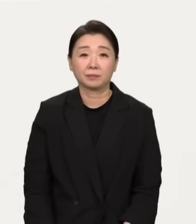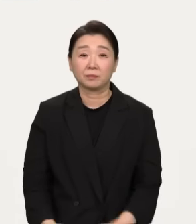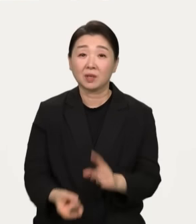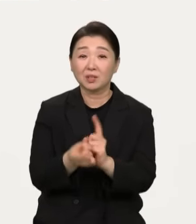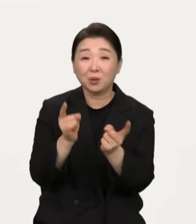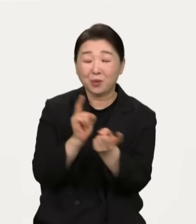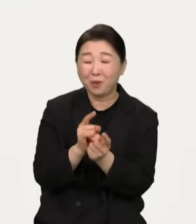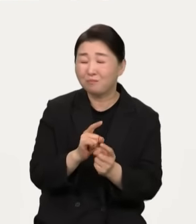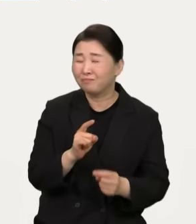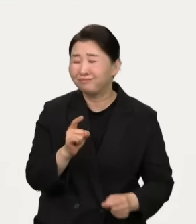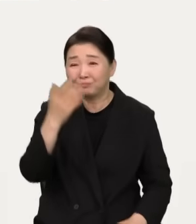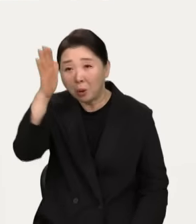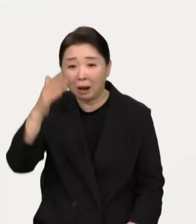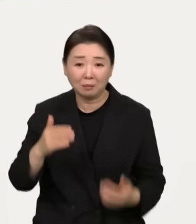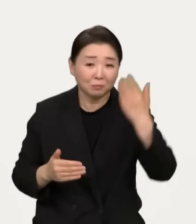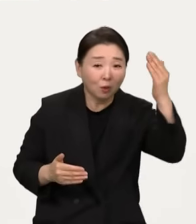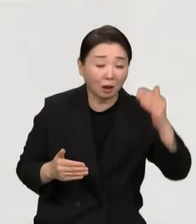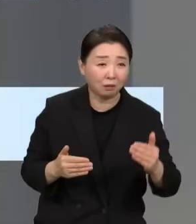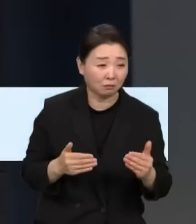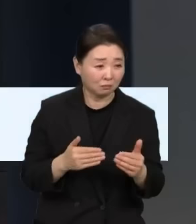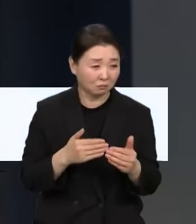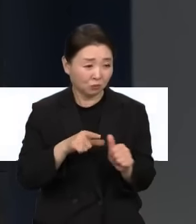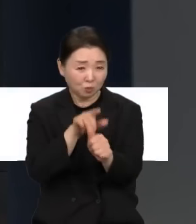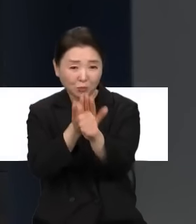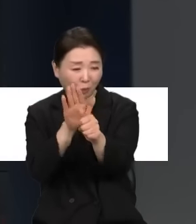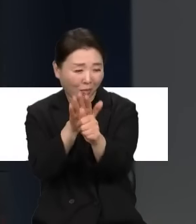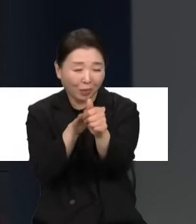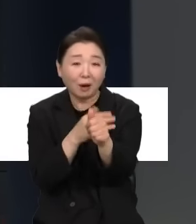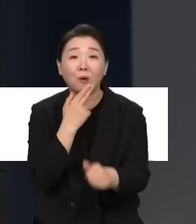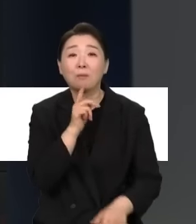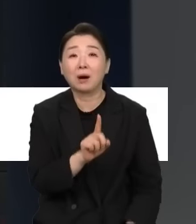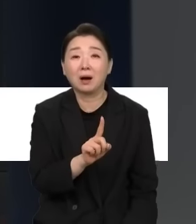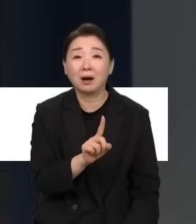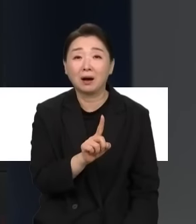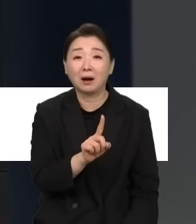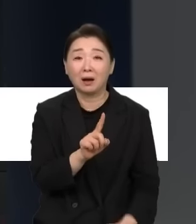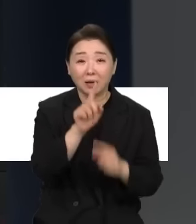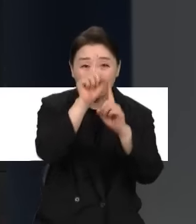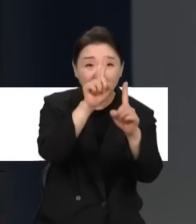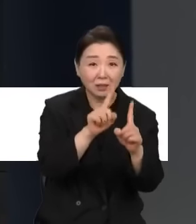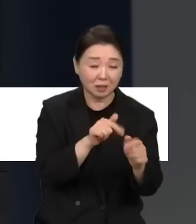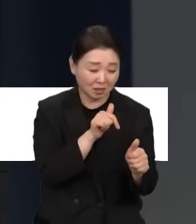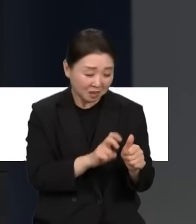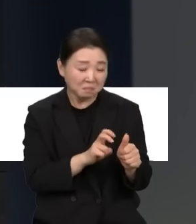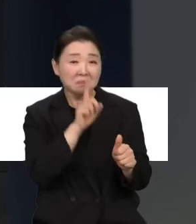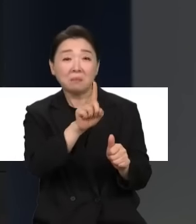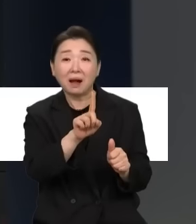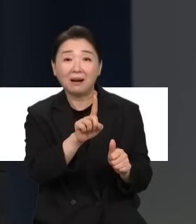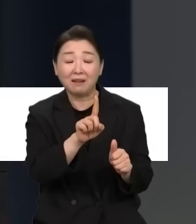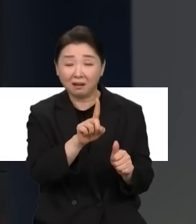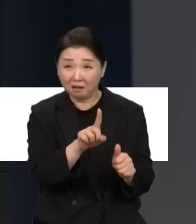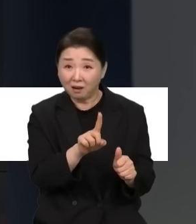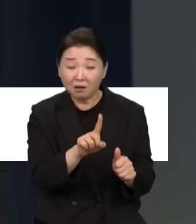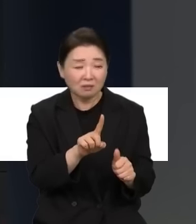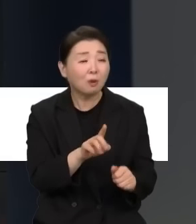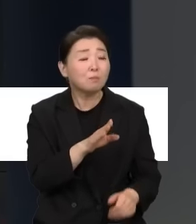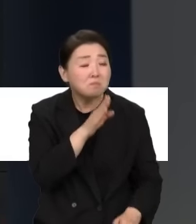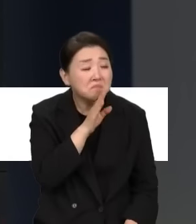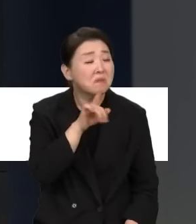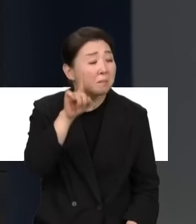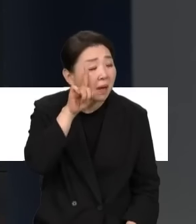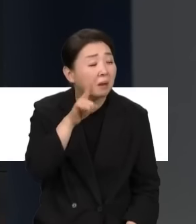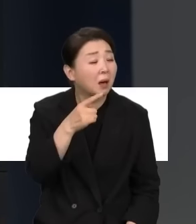서로를 전혀 모르고 또 구명 로비도 없었다 이게 이제 이종호 씨 또 임전 사단장의 공통적인 해명이 그든 이게 다 맞다고 하더라도 이종호 씨